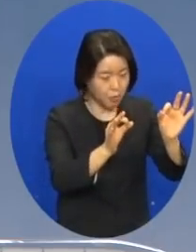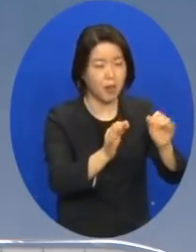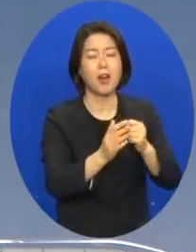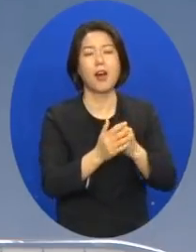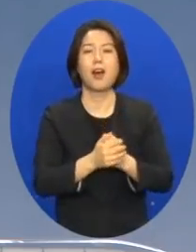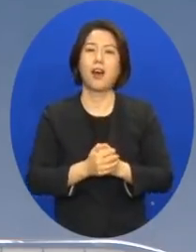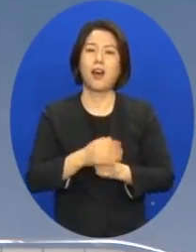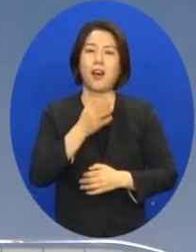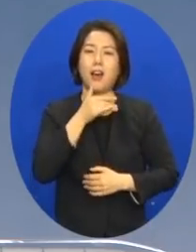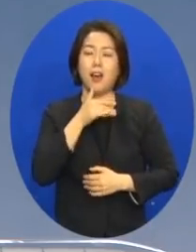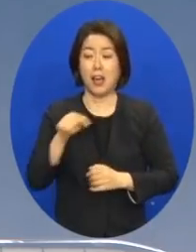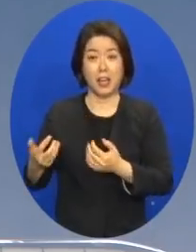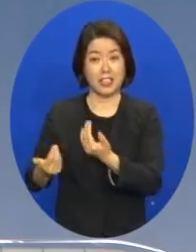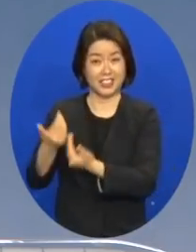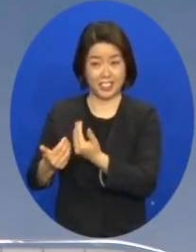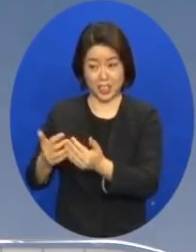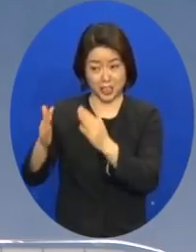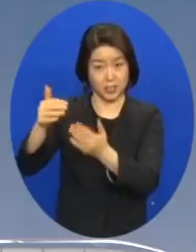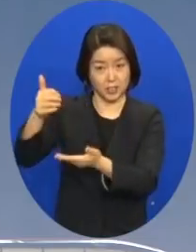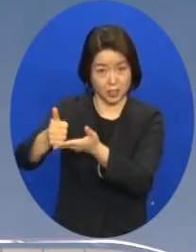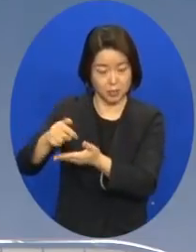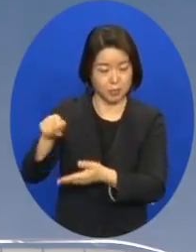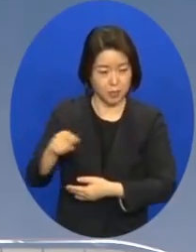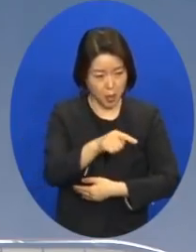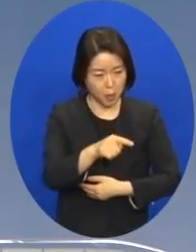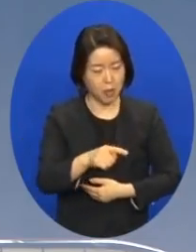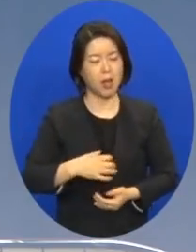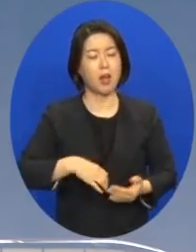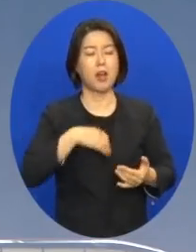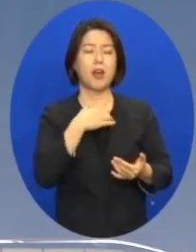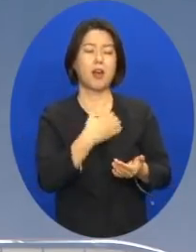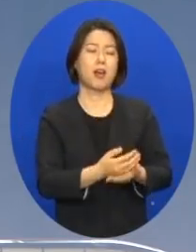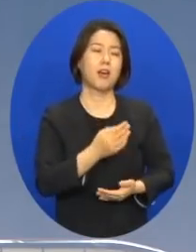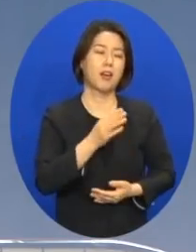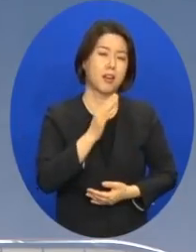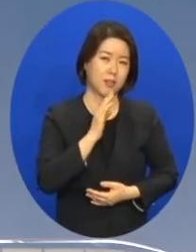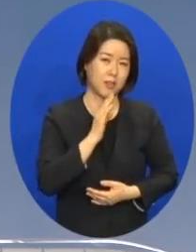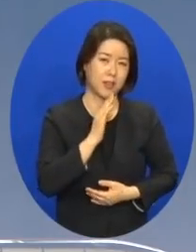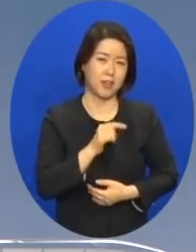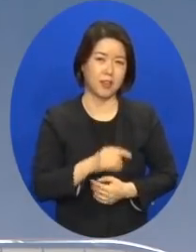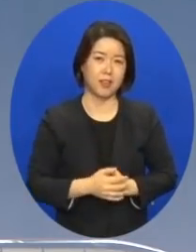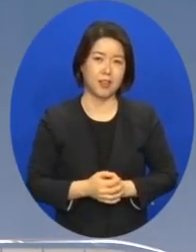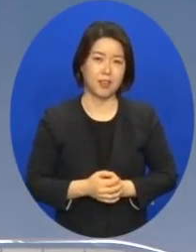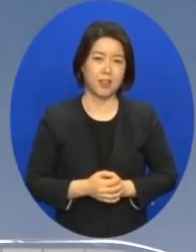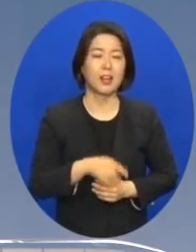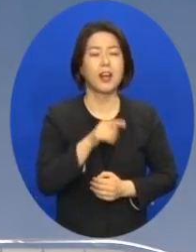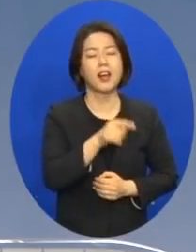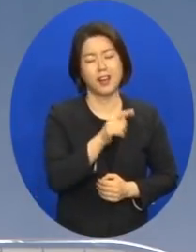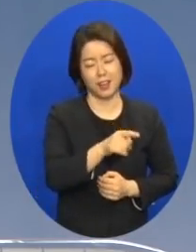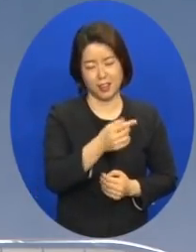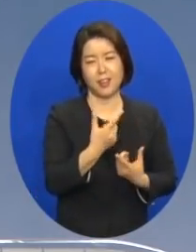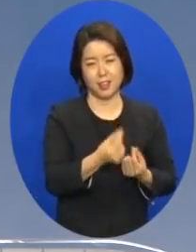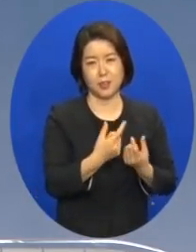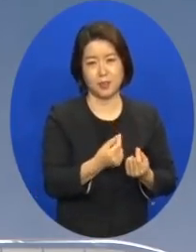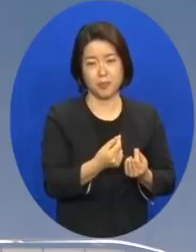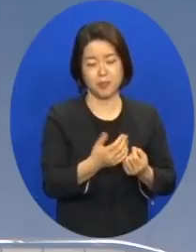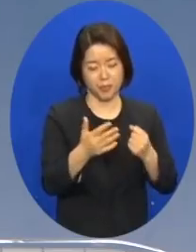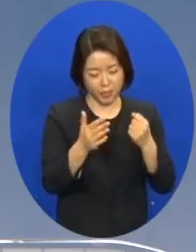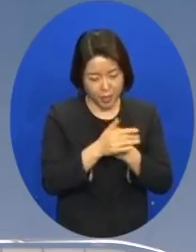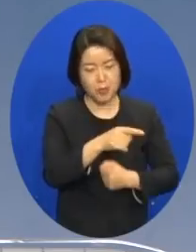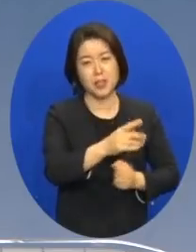그 분란이 잦은 집에 주인이 감동을 받았습니다. 아, 이거구나. 그래서 이